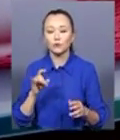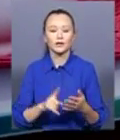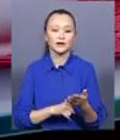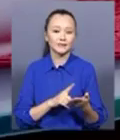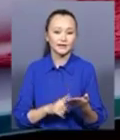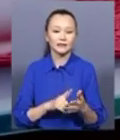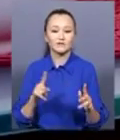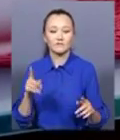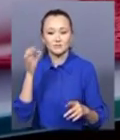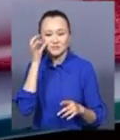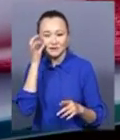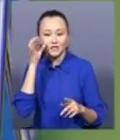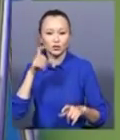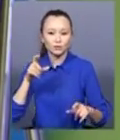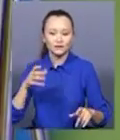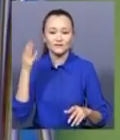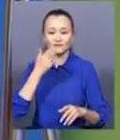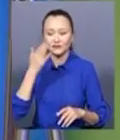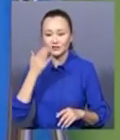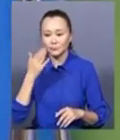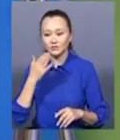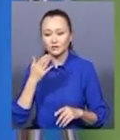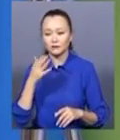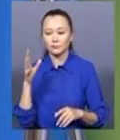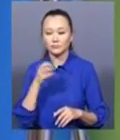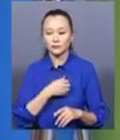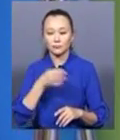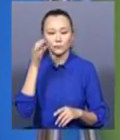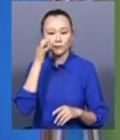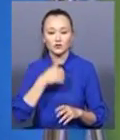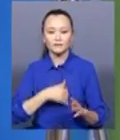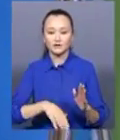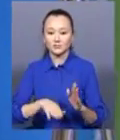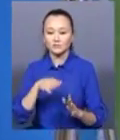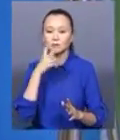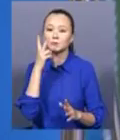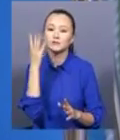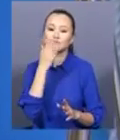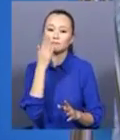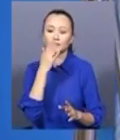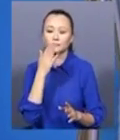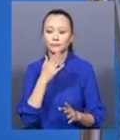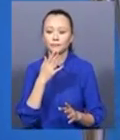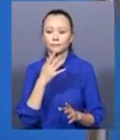книги, воспоминания людей, фильмы. Я помню, я в детстве посмотрела фильм